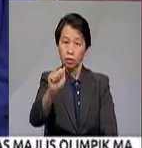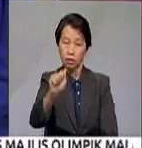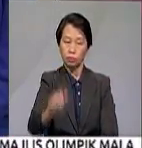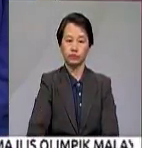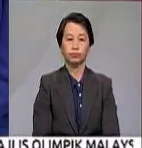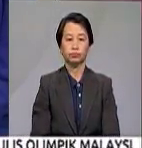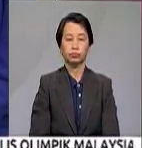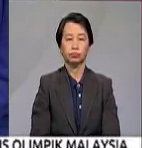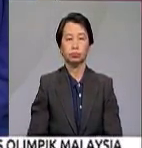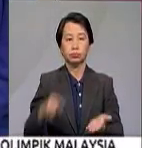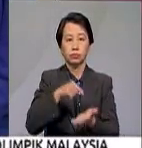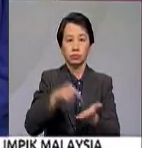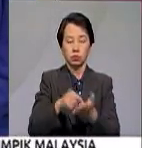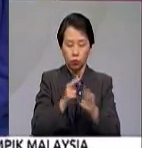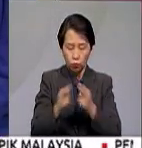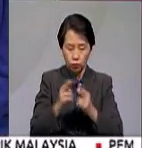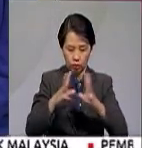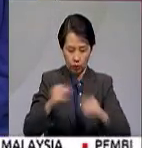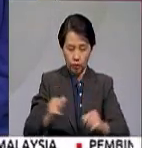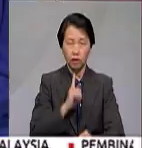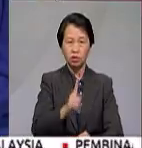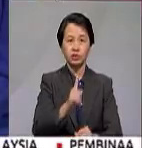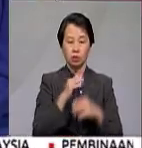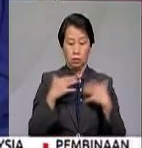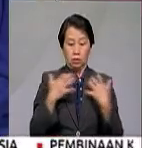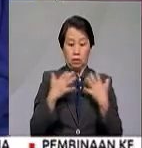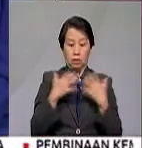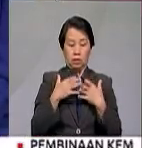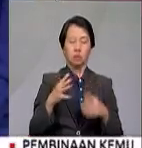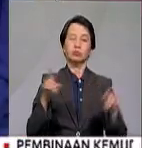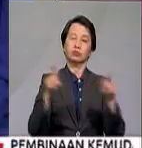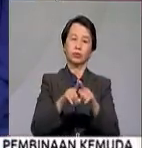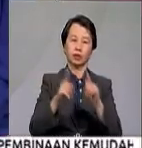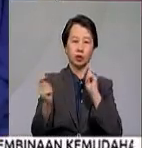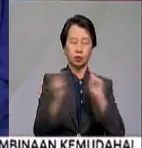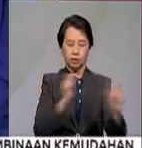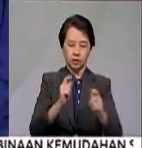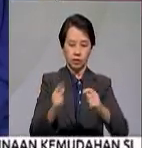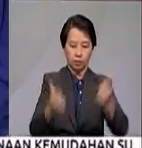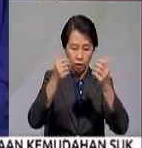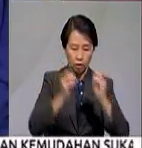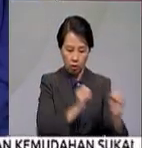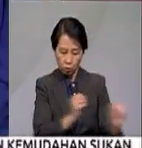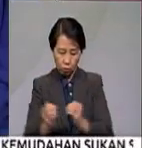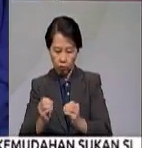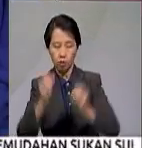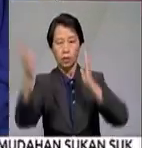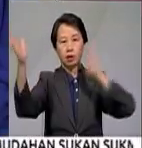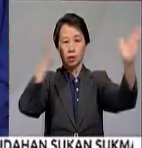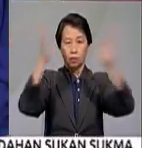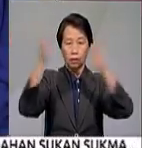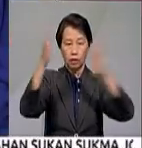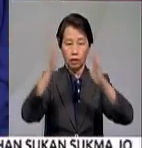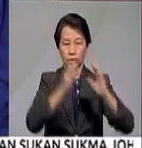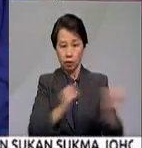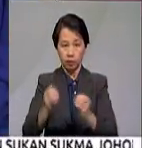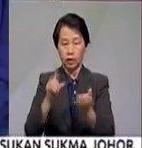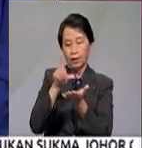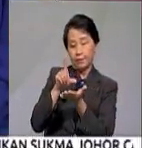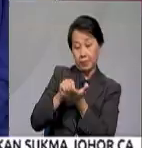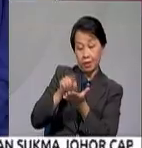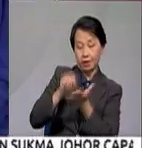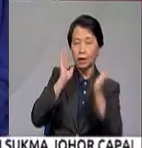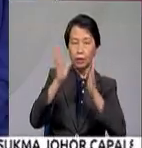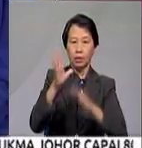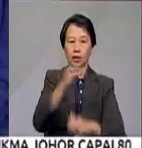Dan ini pula usaha menangani Islamofobia dan sebagai tindakan segera organisasi Malaysia, organisasi media